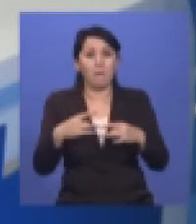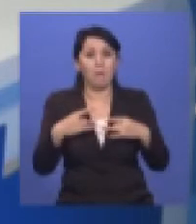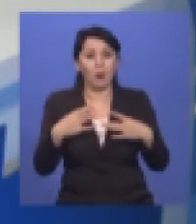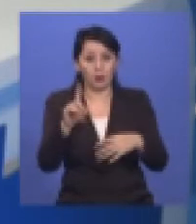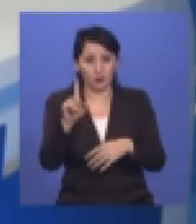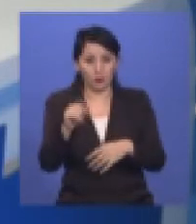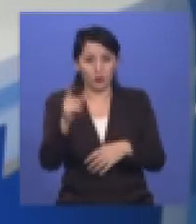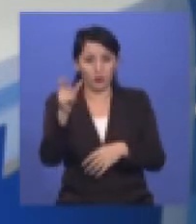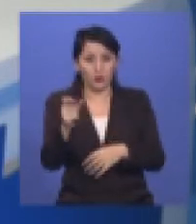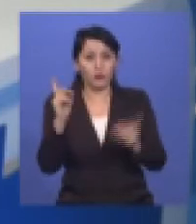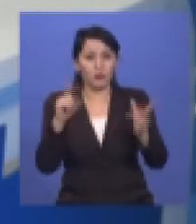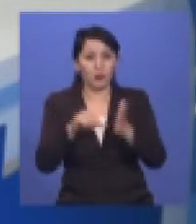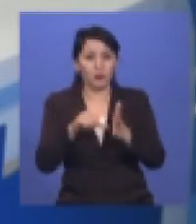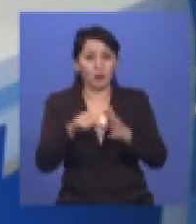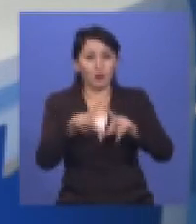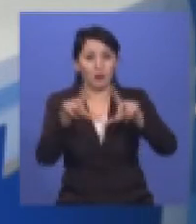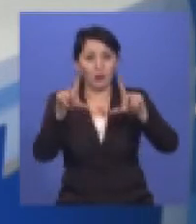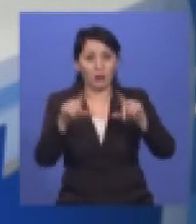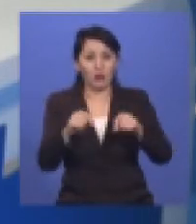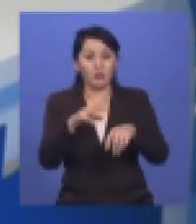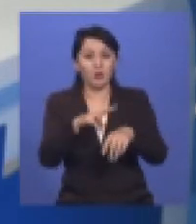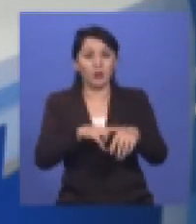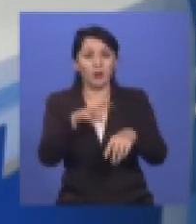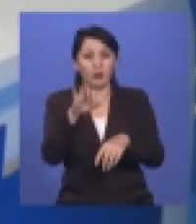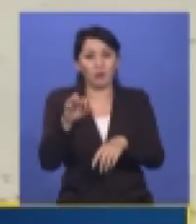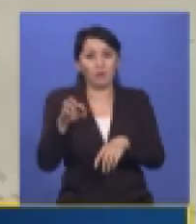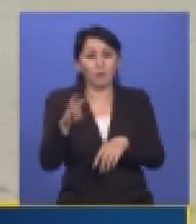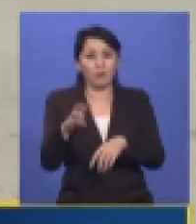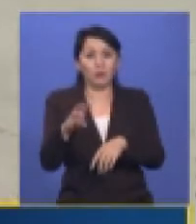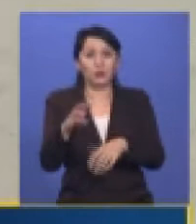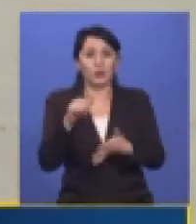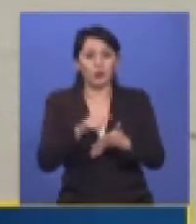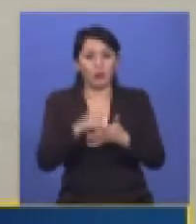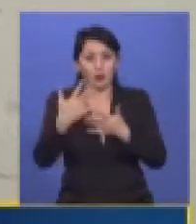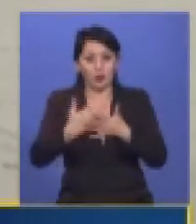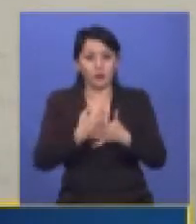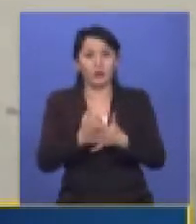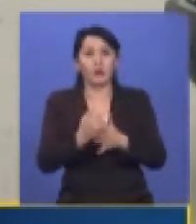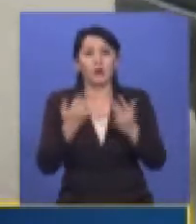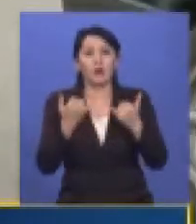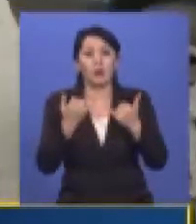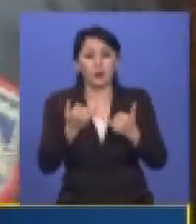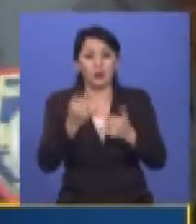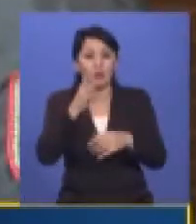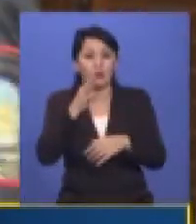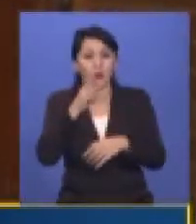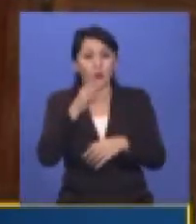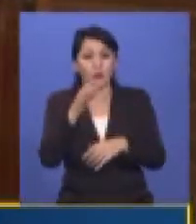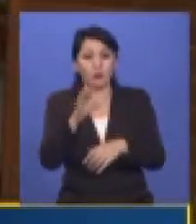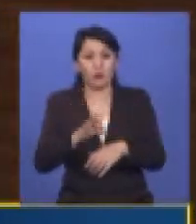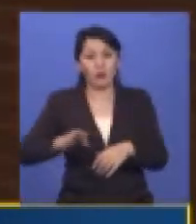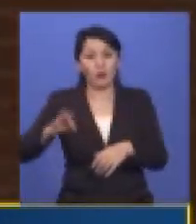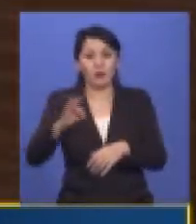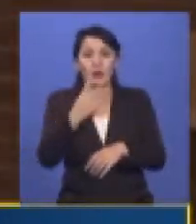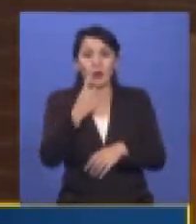100-ге жуық адам қатысқан. Мекеме әкімшілігіне қатысты полицейлер әкімшілік бап бойынша материал жинады. Қазіргі таңда